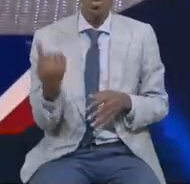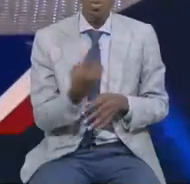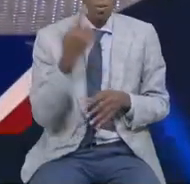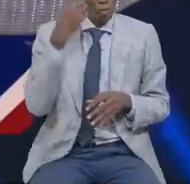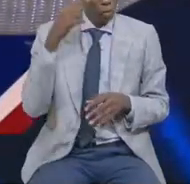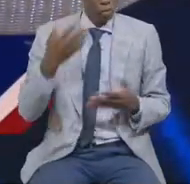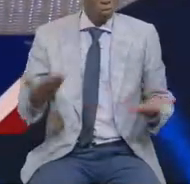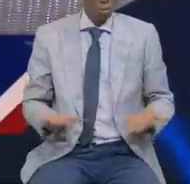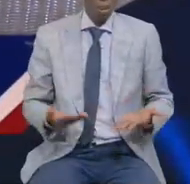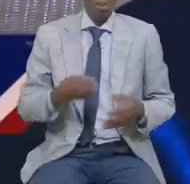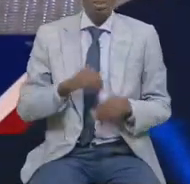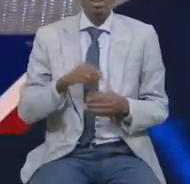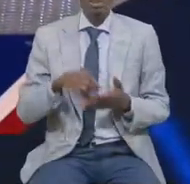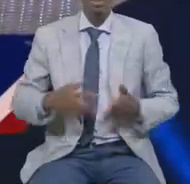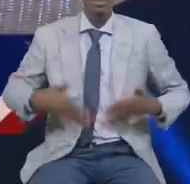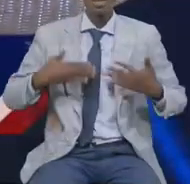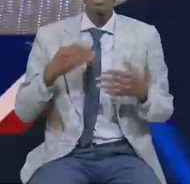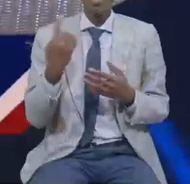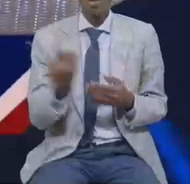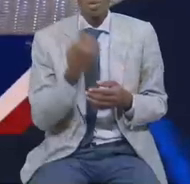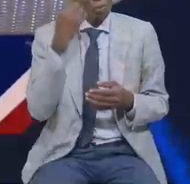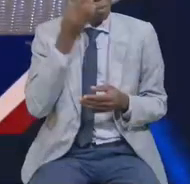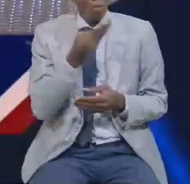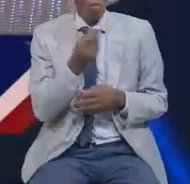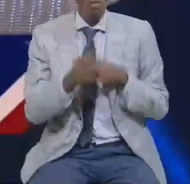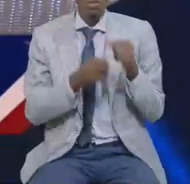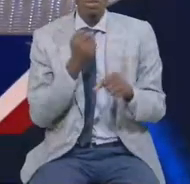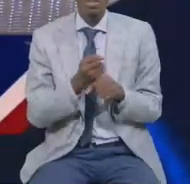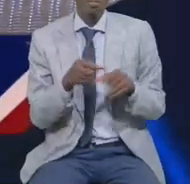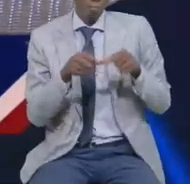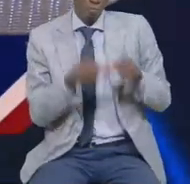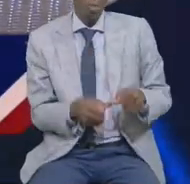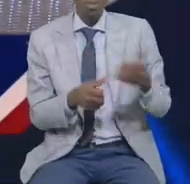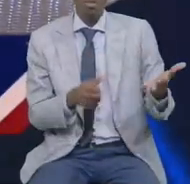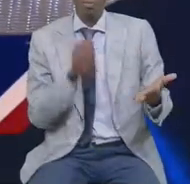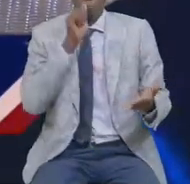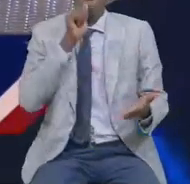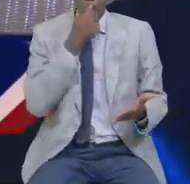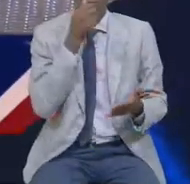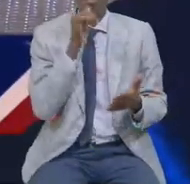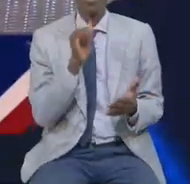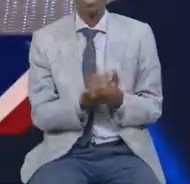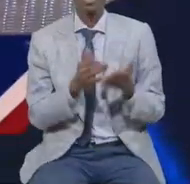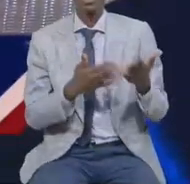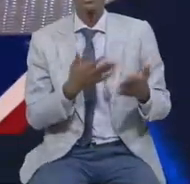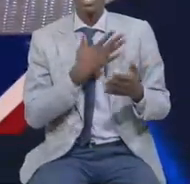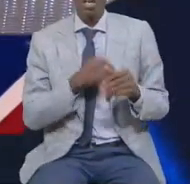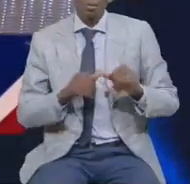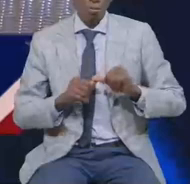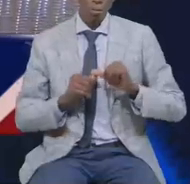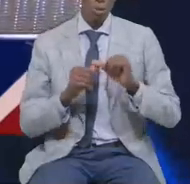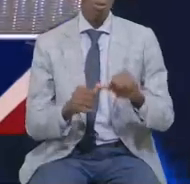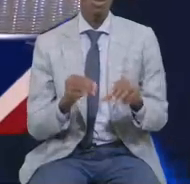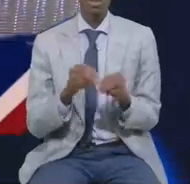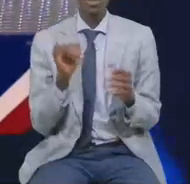1 Pierre 1:6, c'est là ce qui fait votre joie, quoique maintenant. Restez là-bas, restez sous la